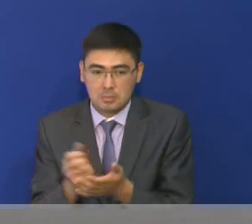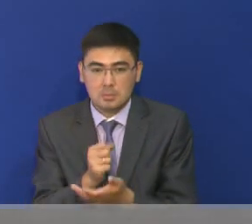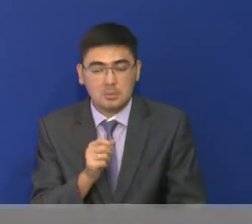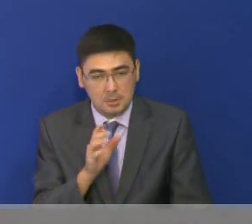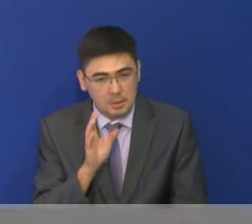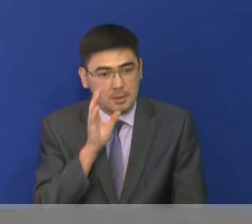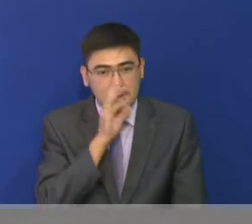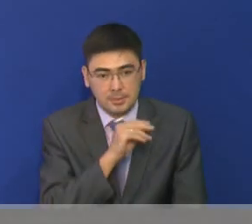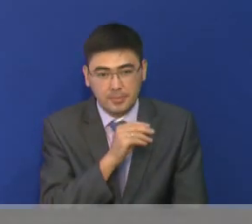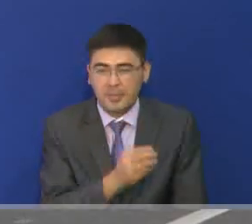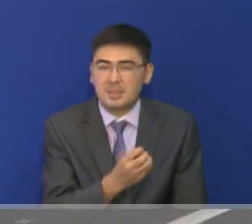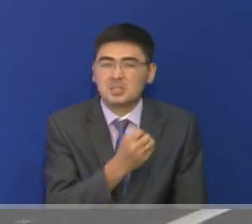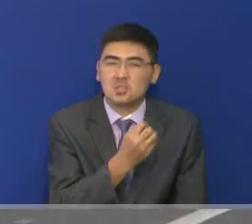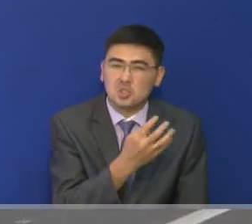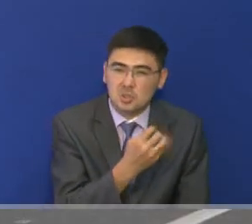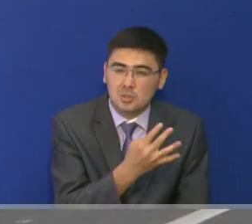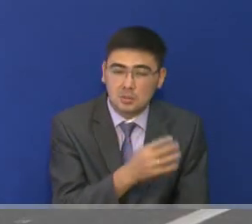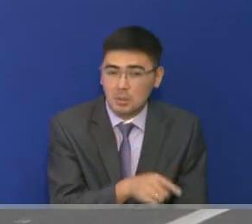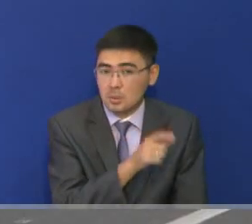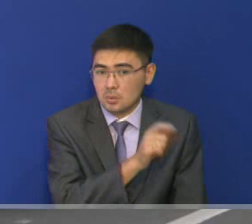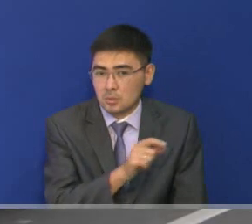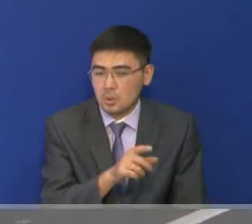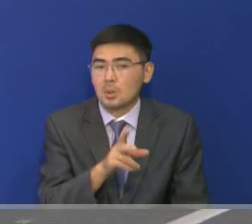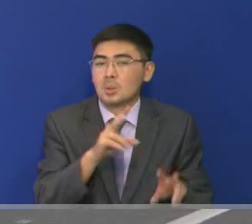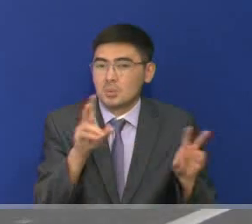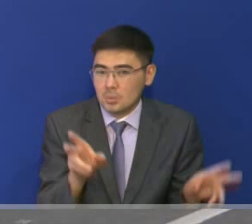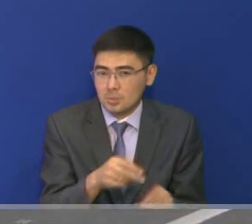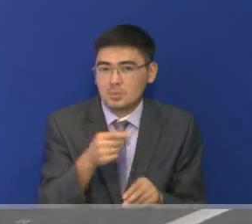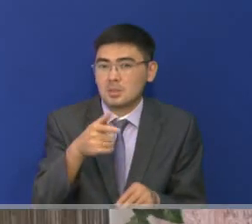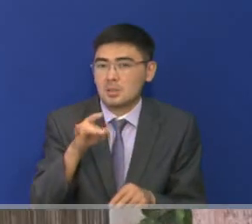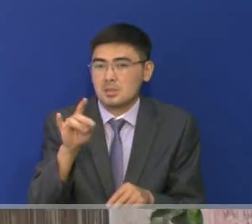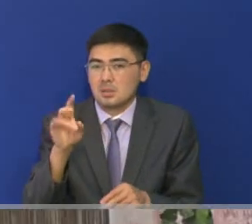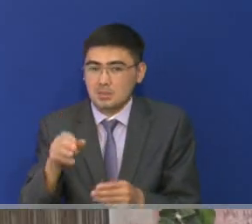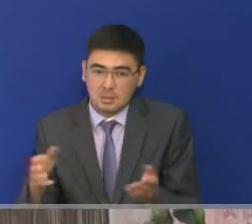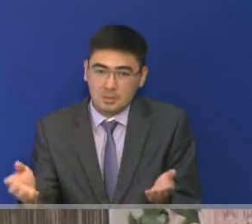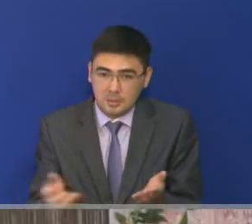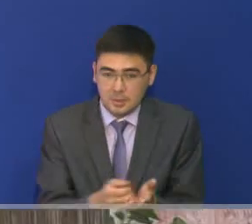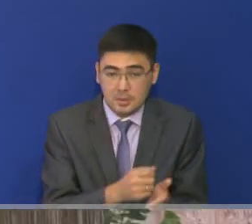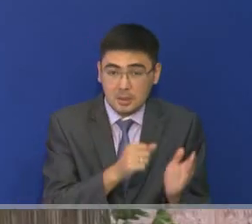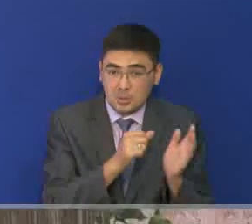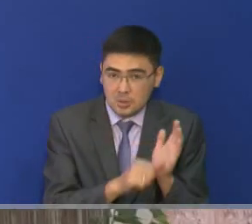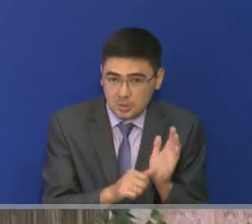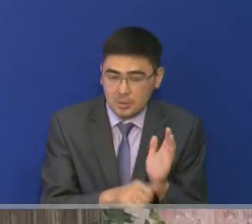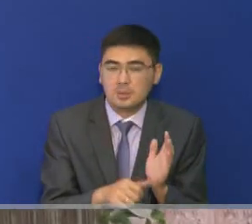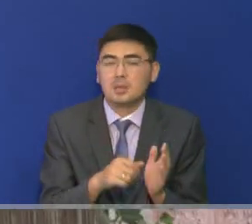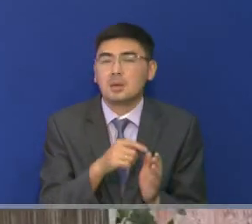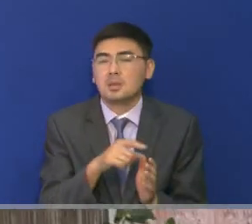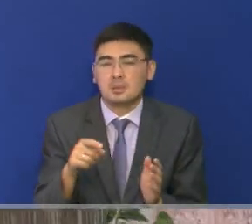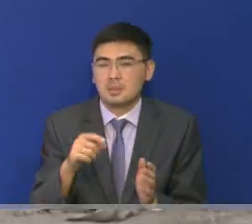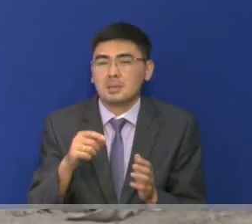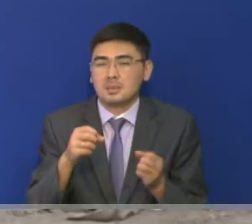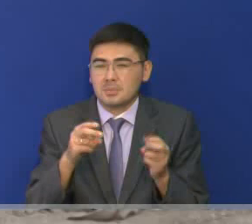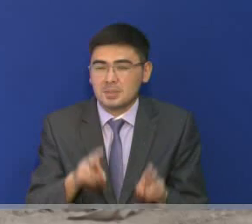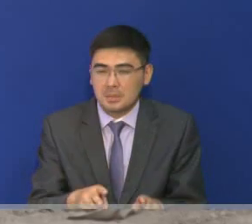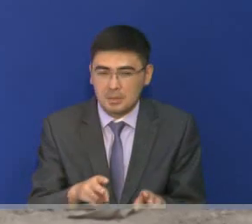бағдарлама аясында 14 адам жобасын сәтті орғыған. Қазіргі таңда бизнес бастау жобасы аясында 60 адам кәсіпкерлік негіздері курсы бойынша